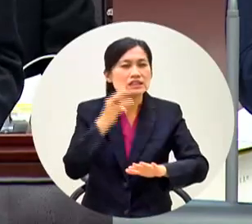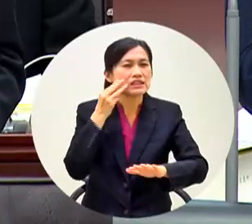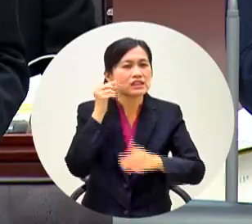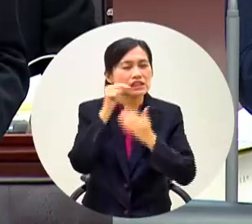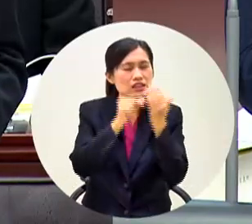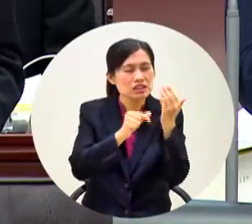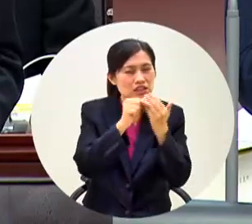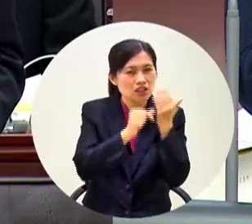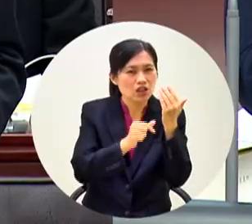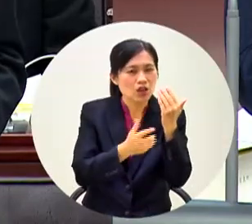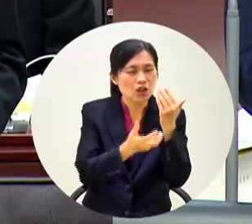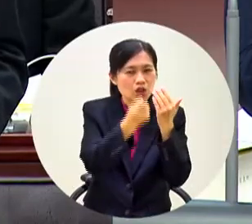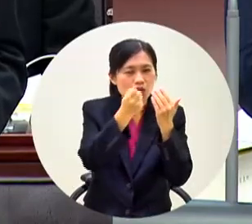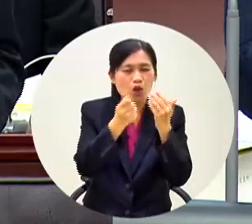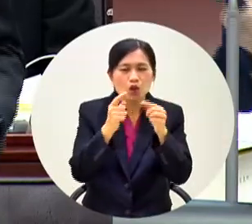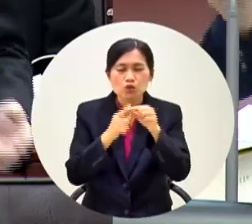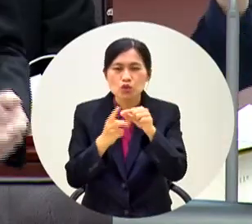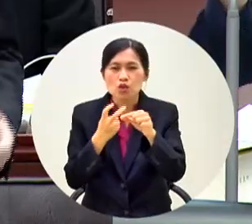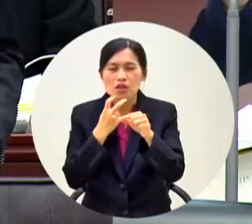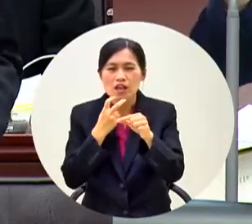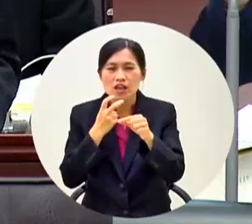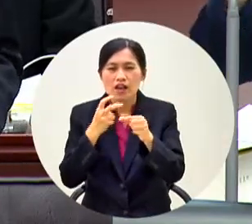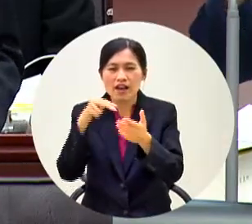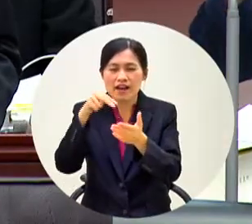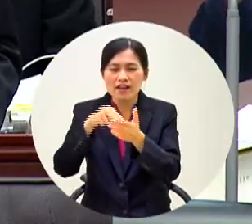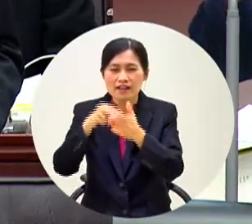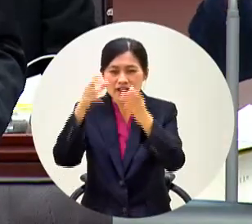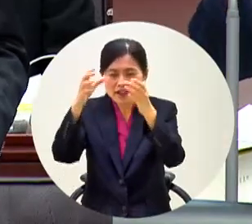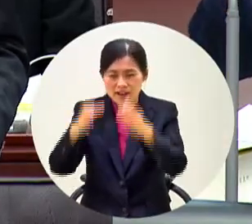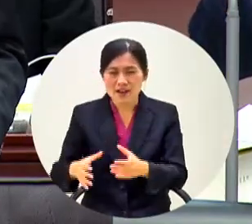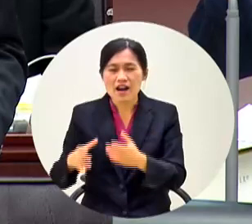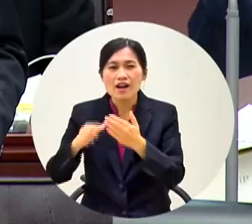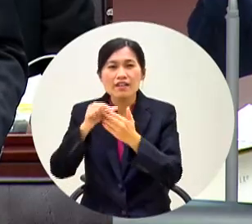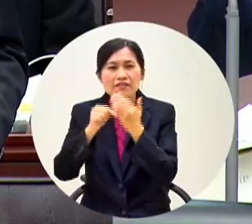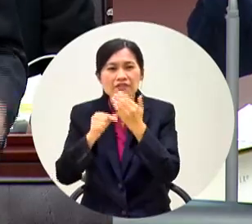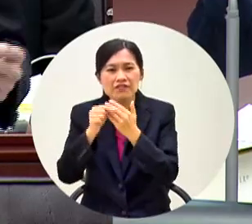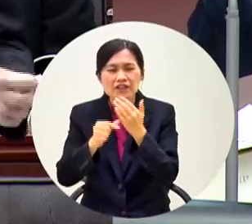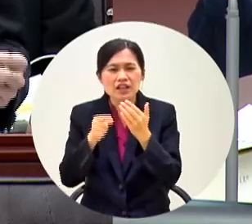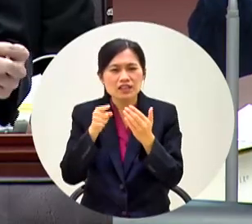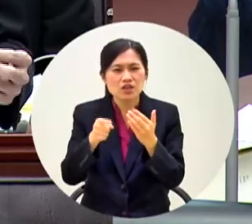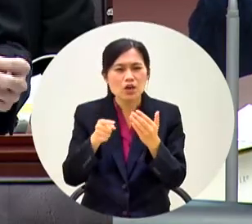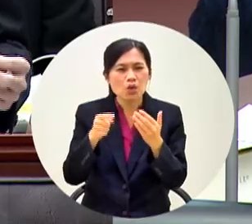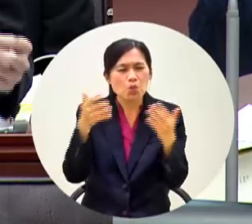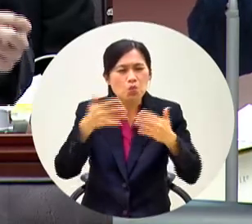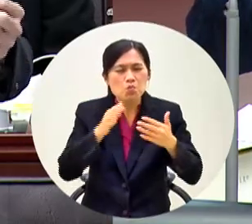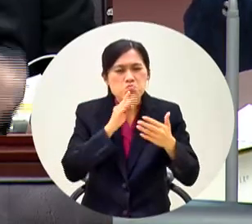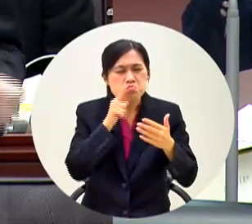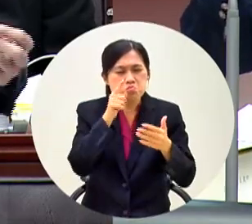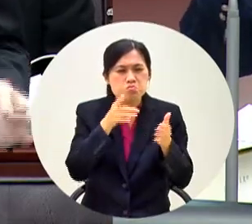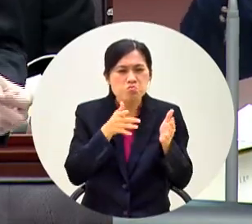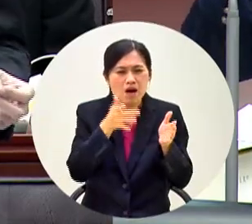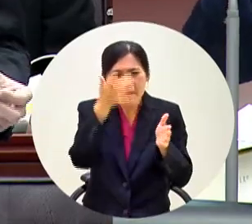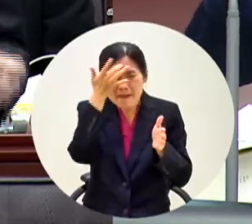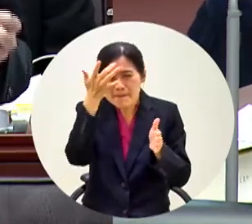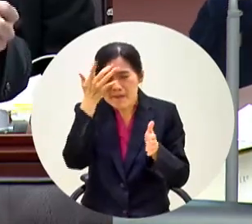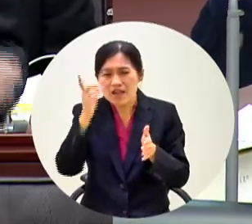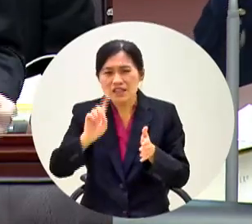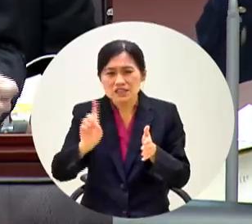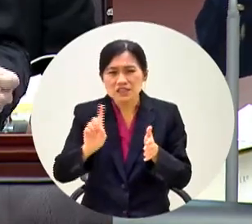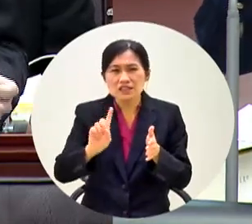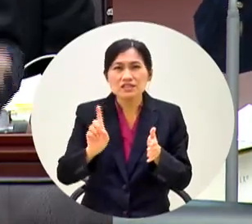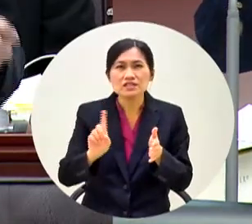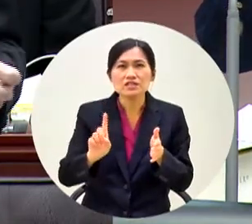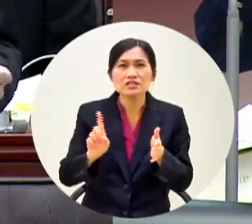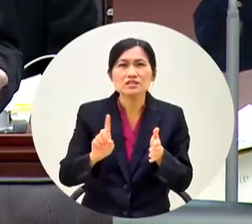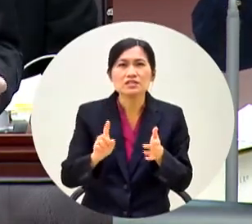这个立法的权限嘛。但是看问题是说，你是要面对哪一些实质的问题，你需要用到专法或者自治